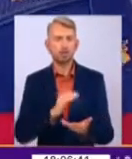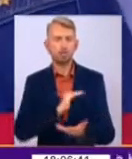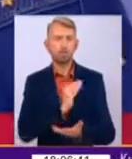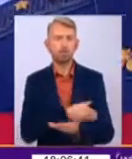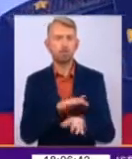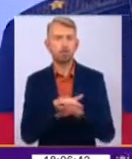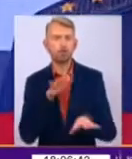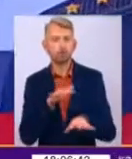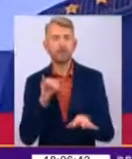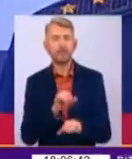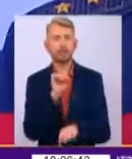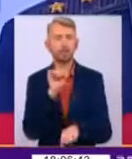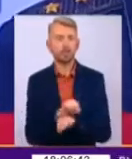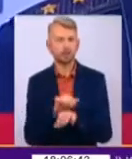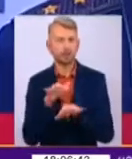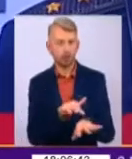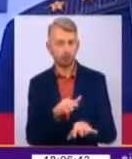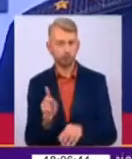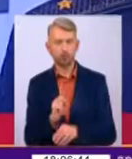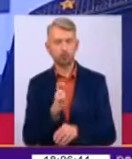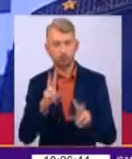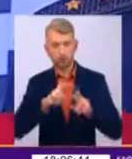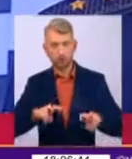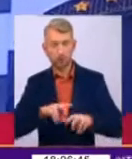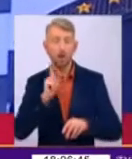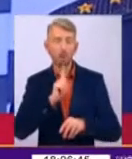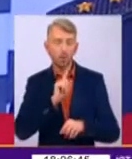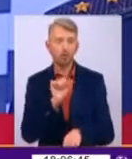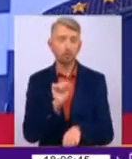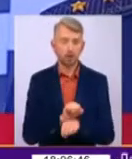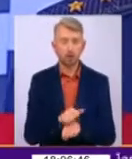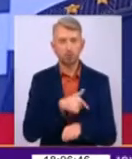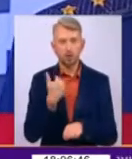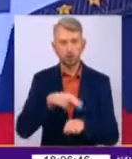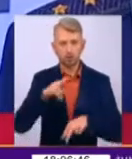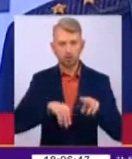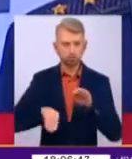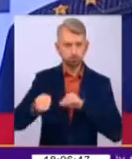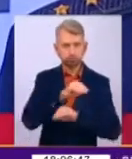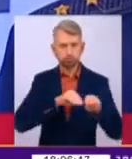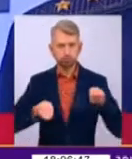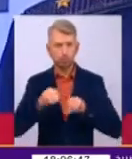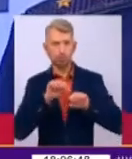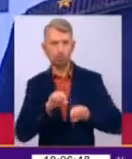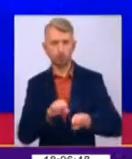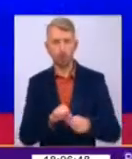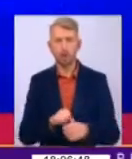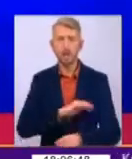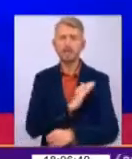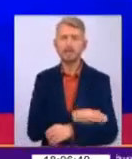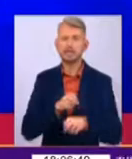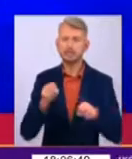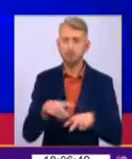і зупинили відповідний наступ для того, щоб розібрати. Поки зупинили, ми вже вистроїли, побудували оборону. Сили